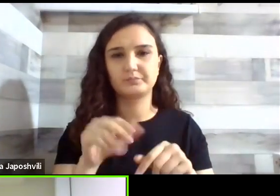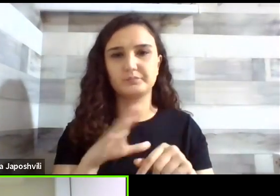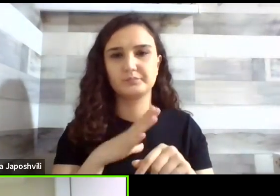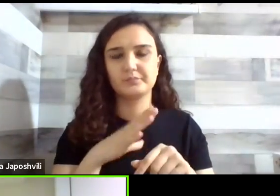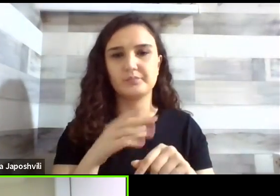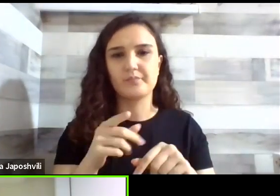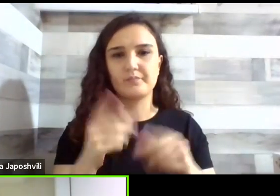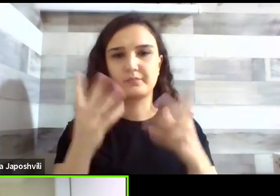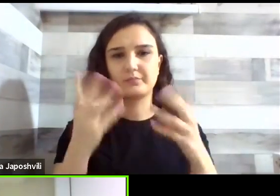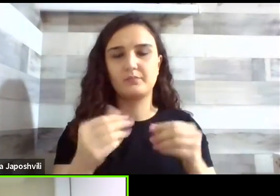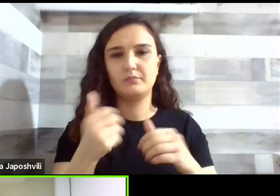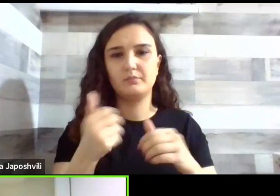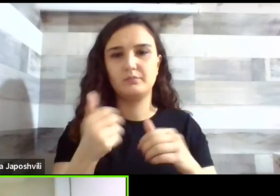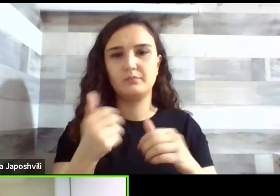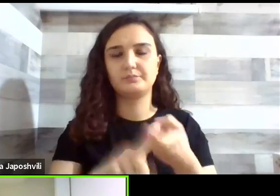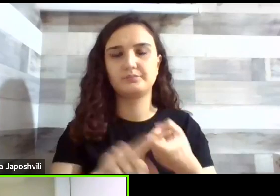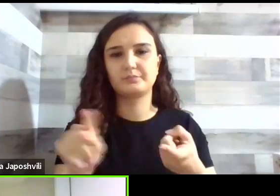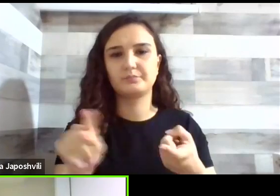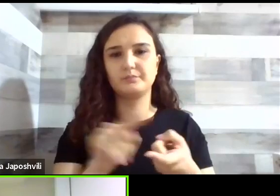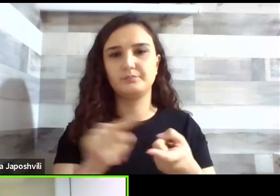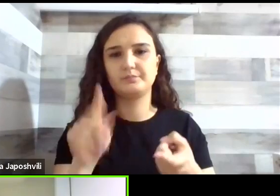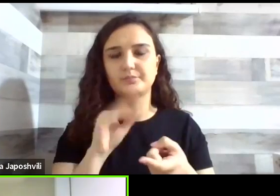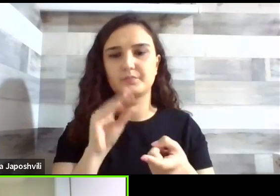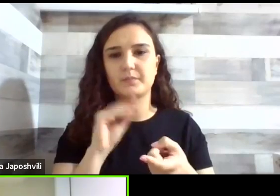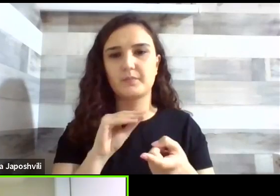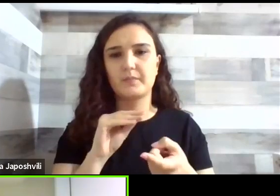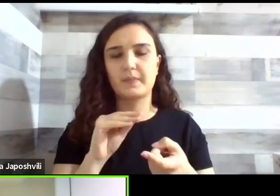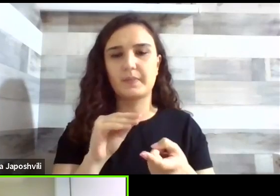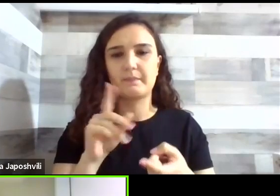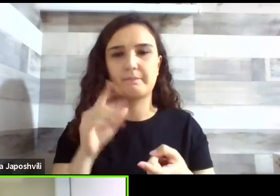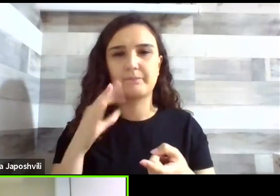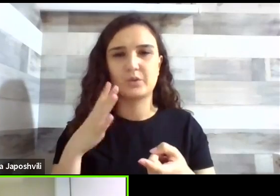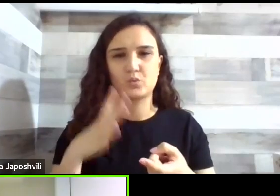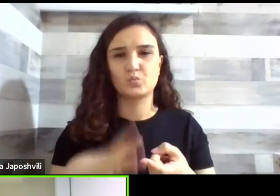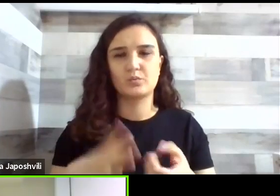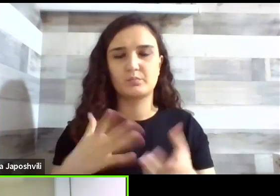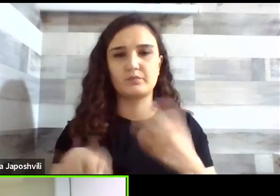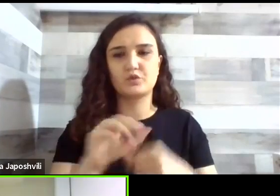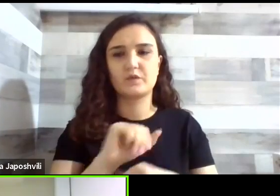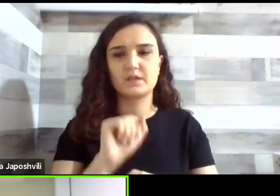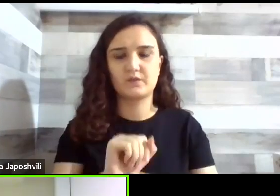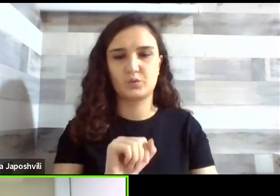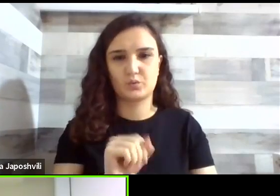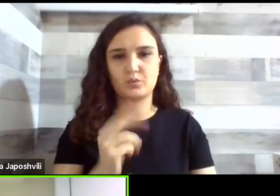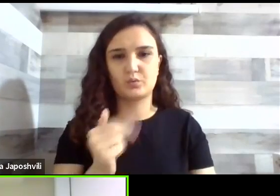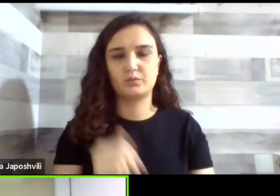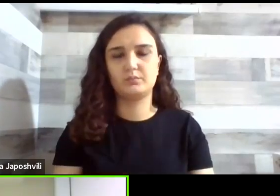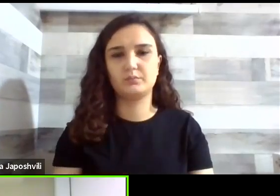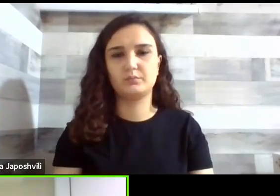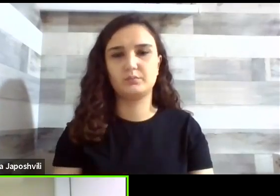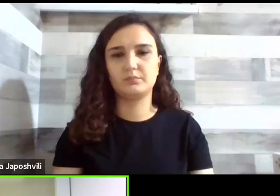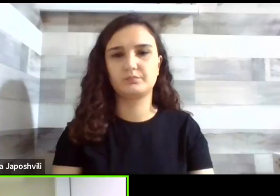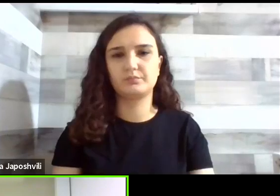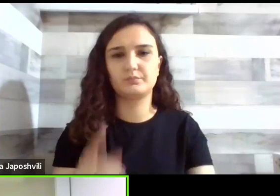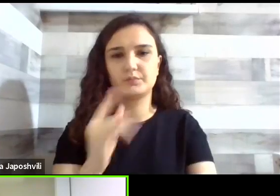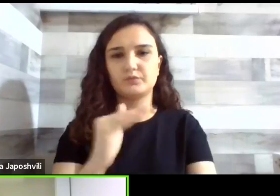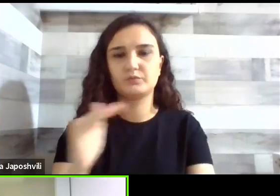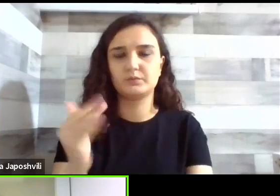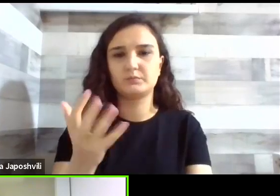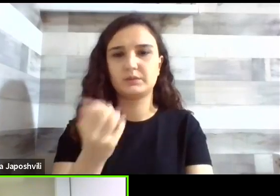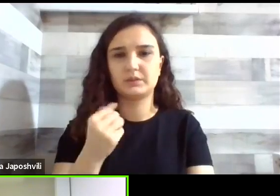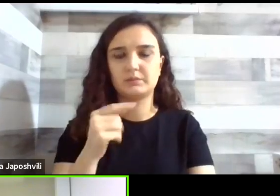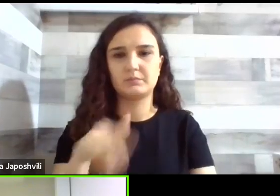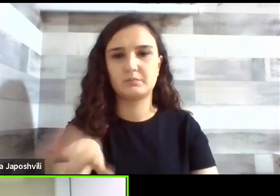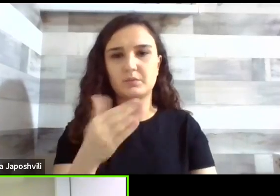იყოს დღის ცენტრთან მიმართებით, როდესაც თქვათ იძულებული ვართ შეწყვიტოთ, ხო? ბავშვების მიღება, ასე თქვათ,